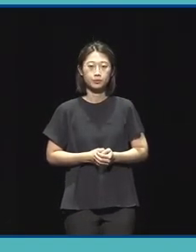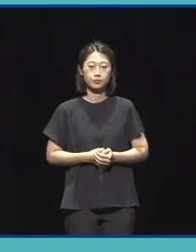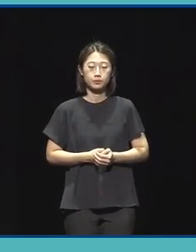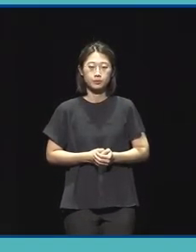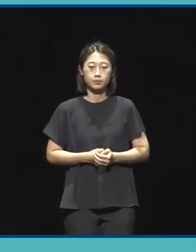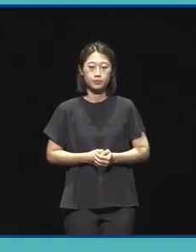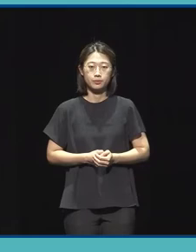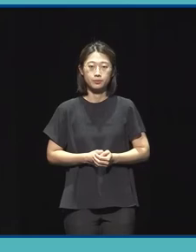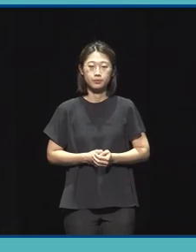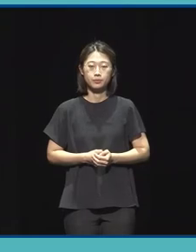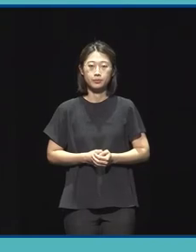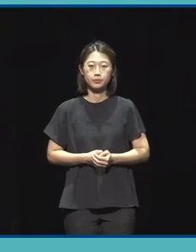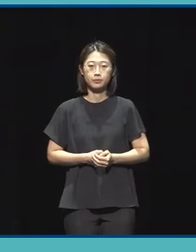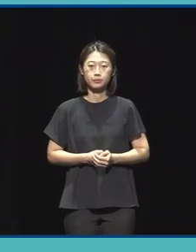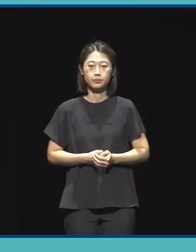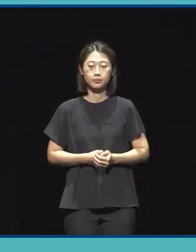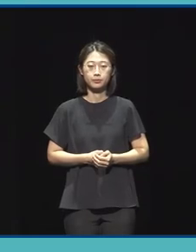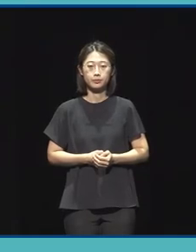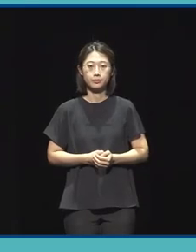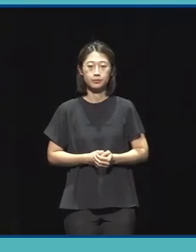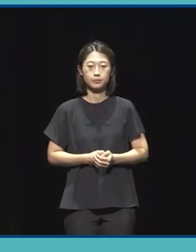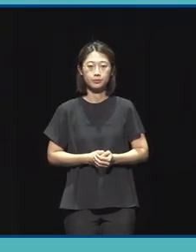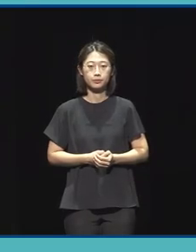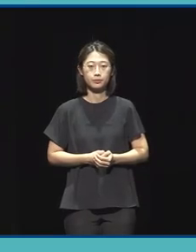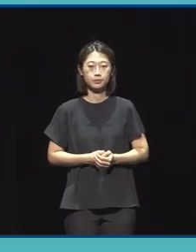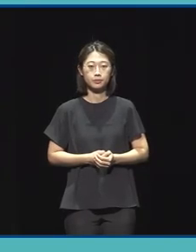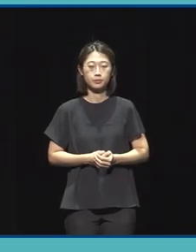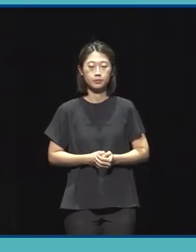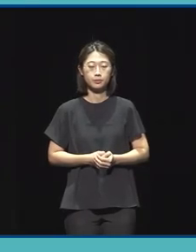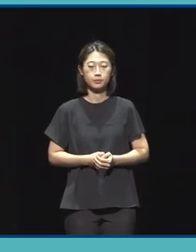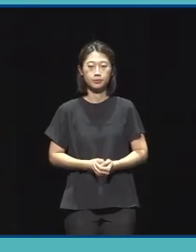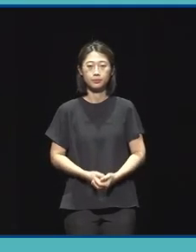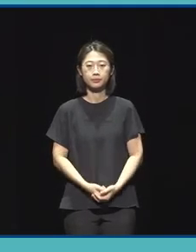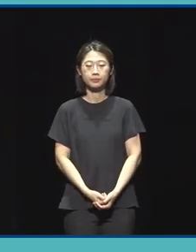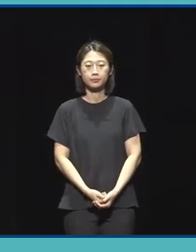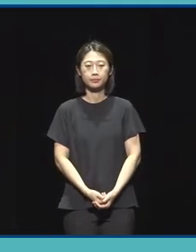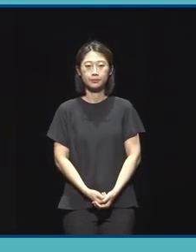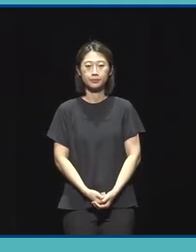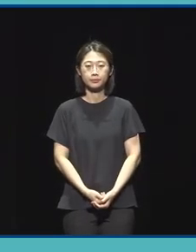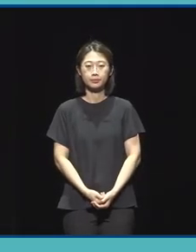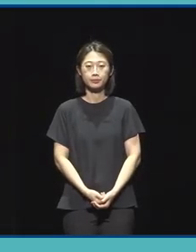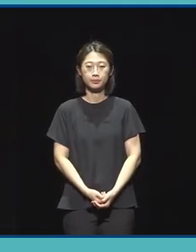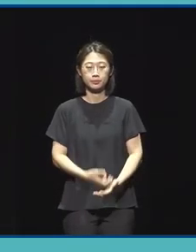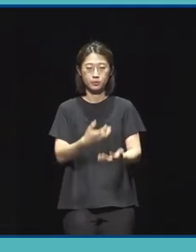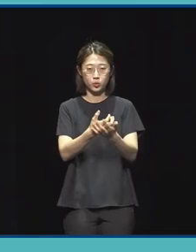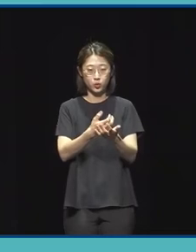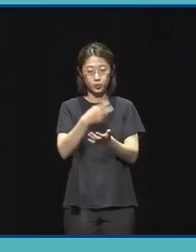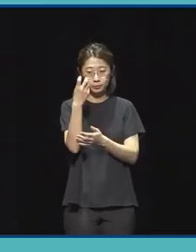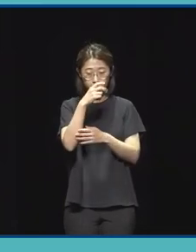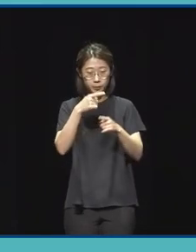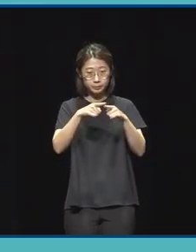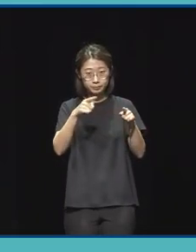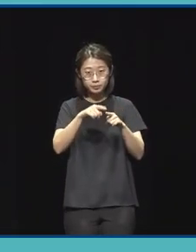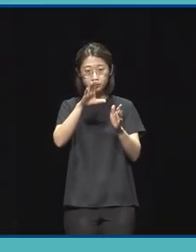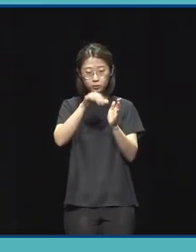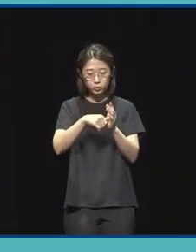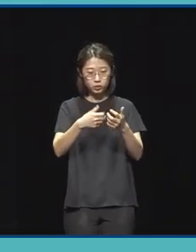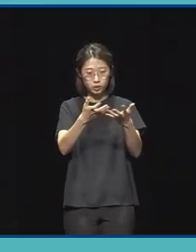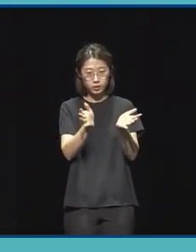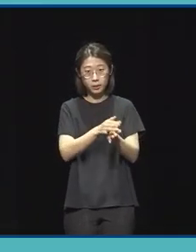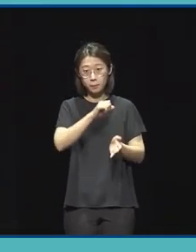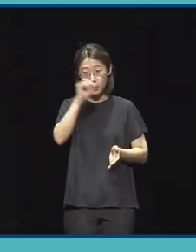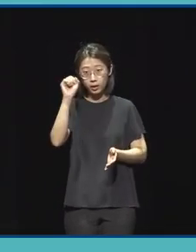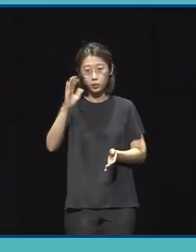지원이 결정됩니다. 서류 심의를 통해 단체를 선정하게 되며